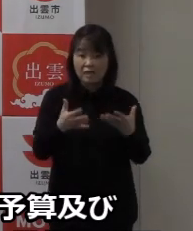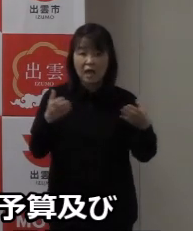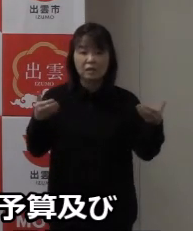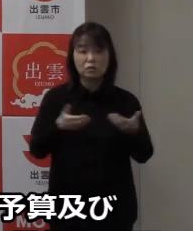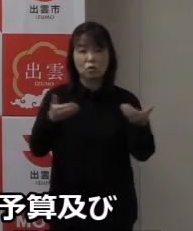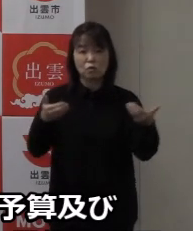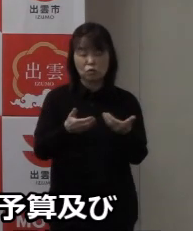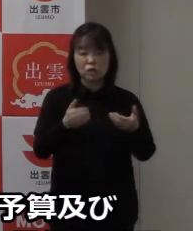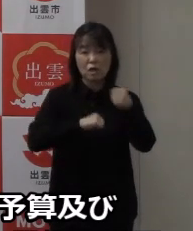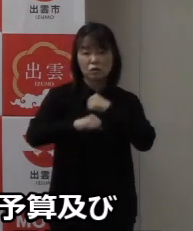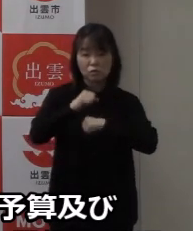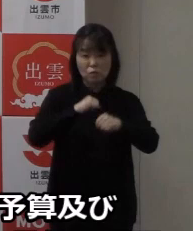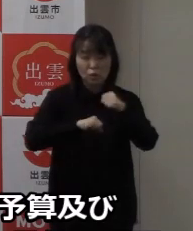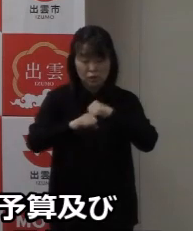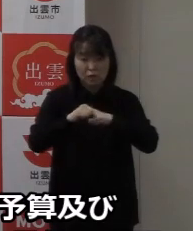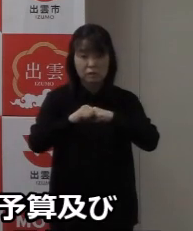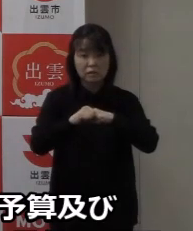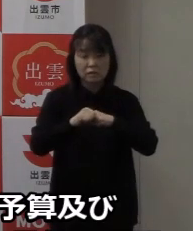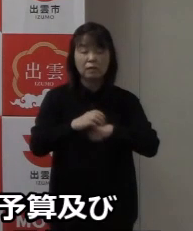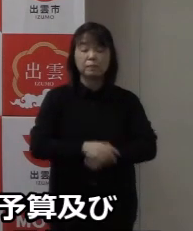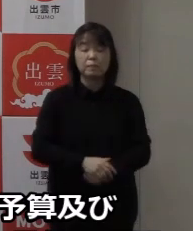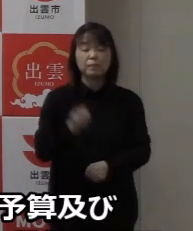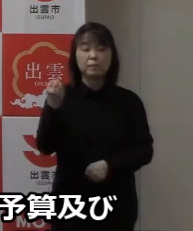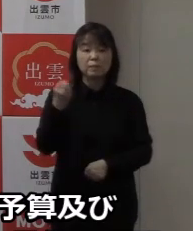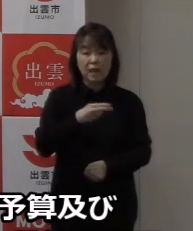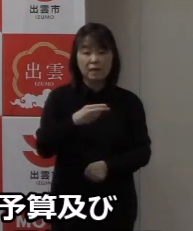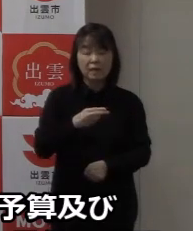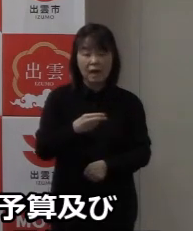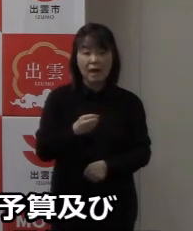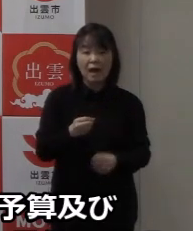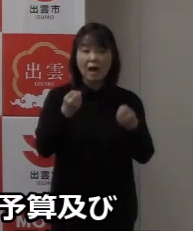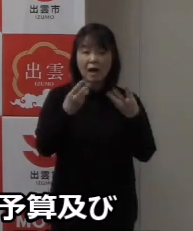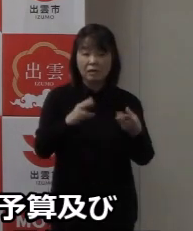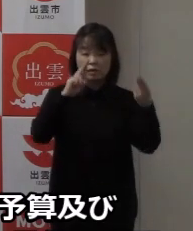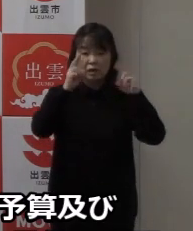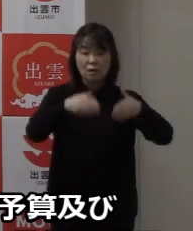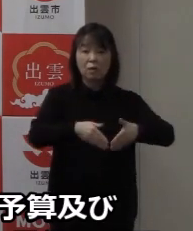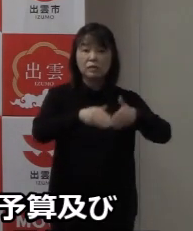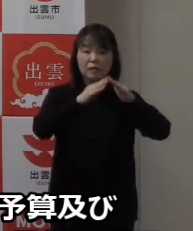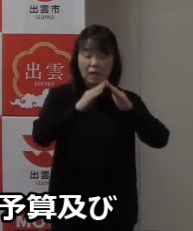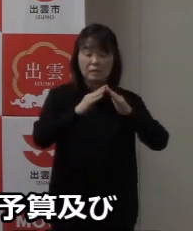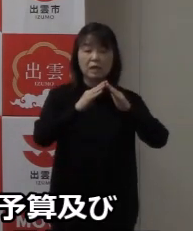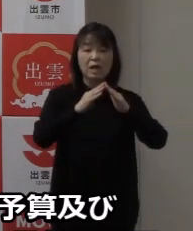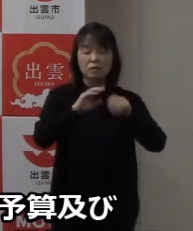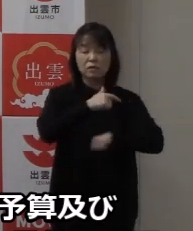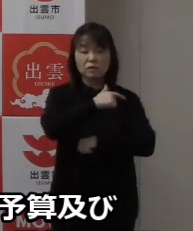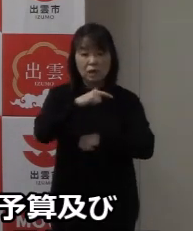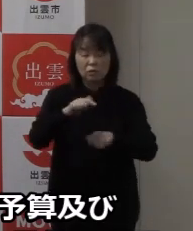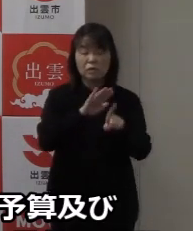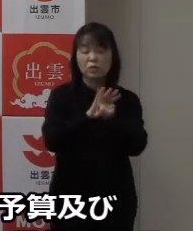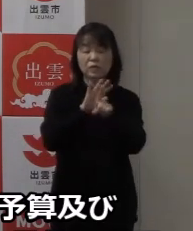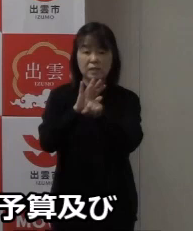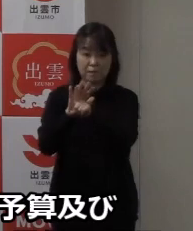し、創業とかですね、事業承継についての支援も